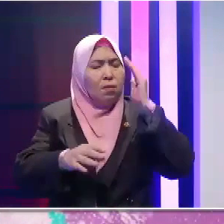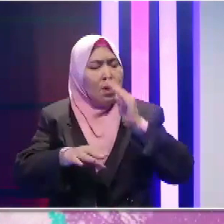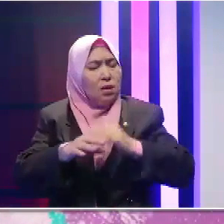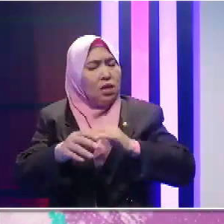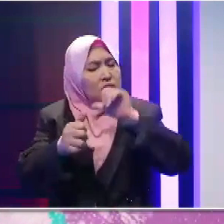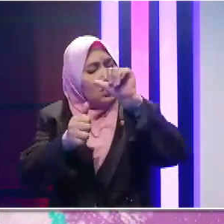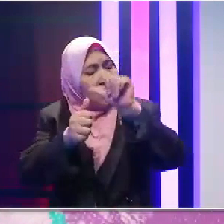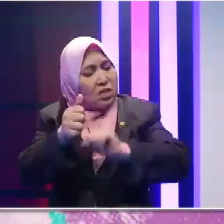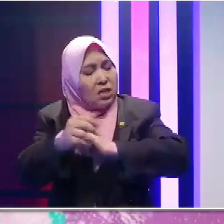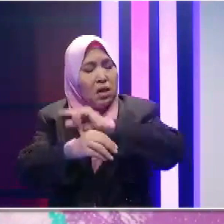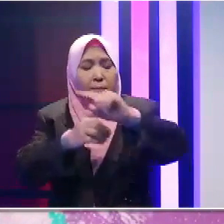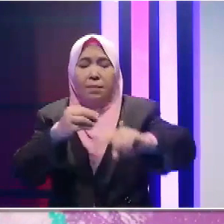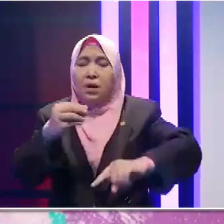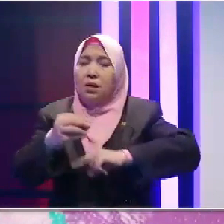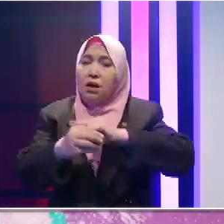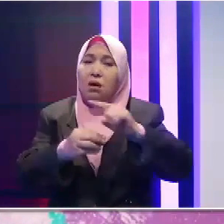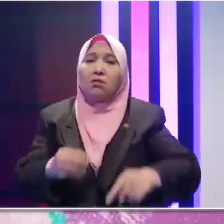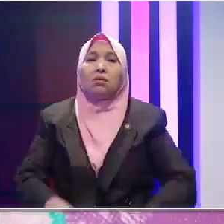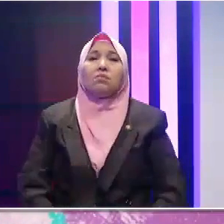علما